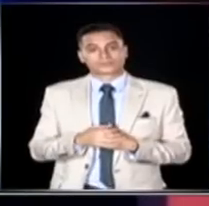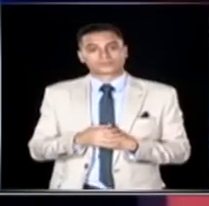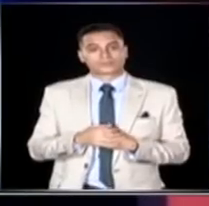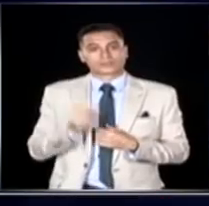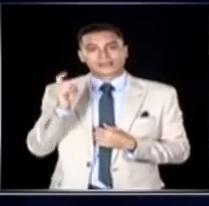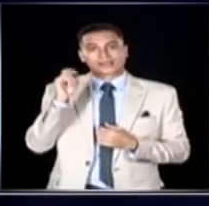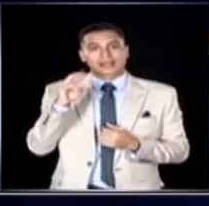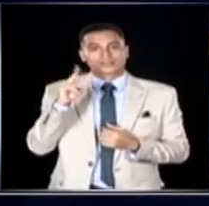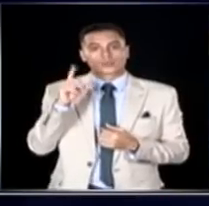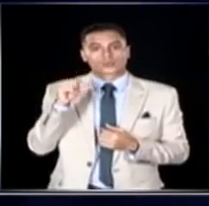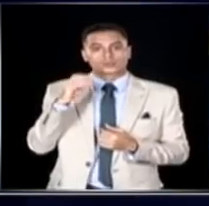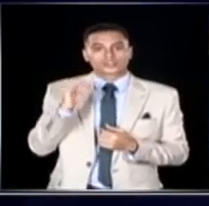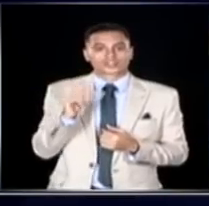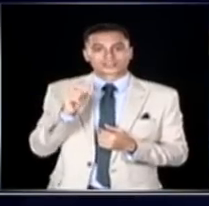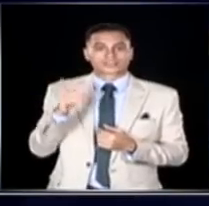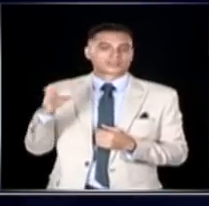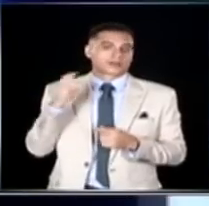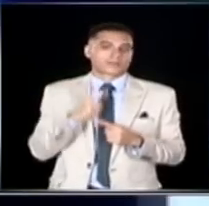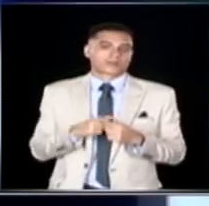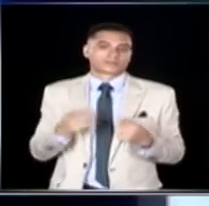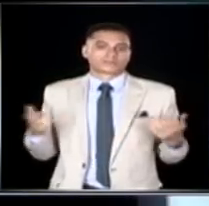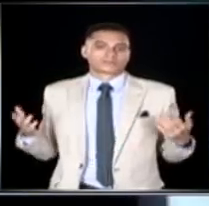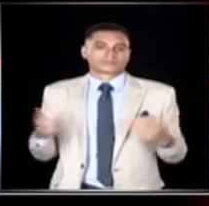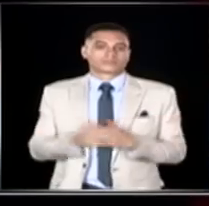نيتروجين. النيتروجين. إجابة خاطئة.